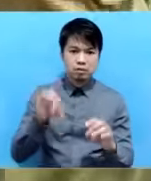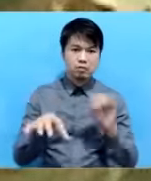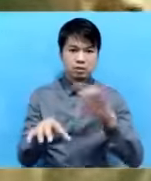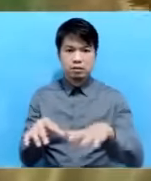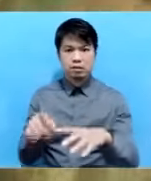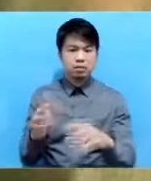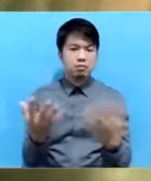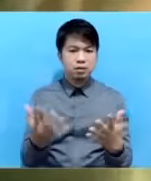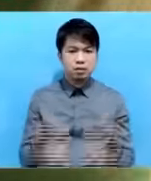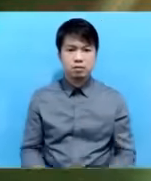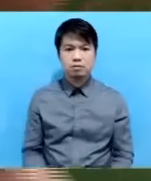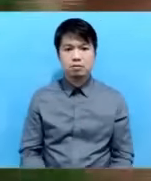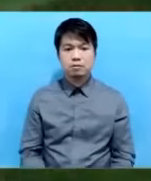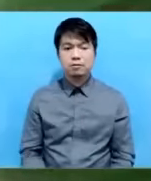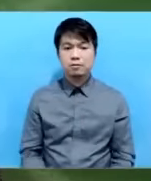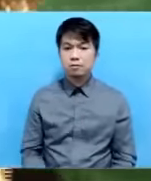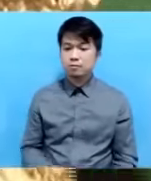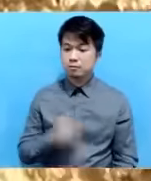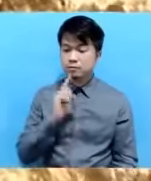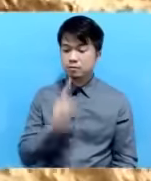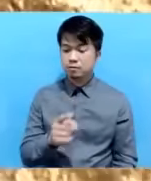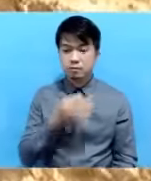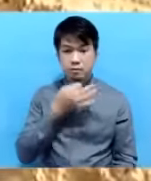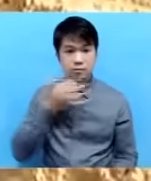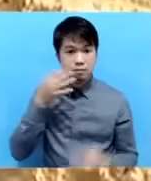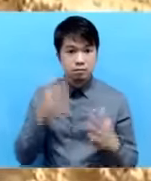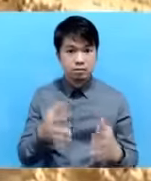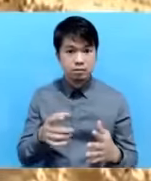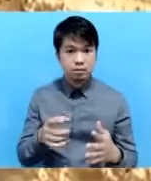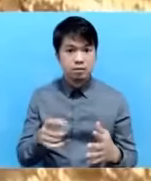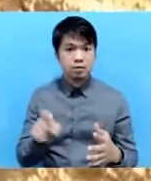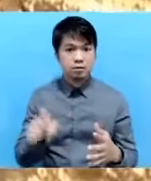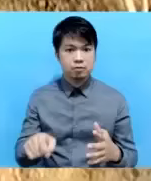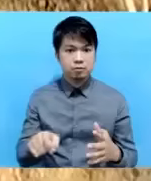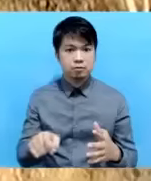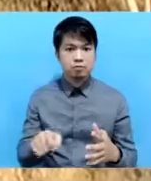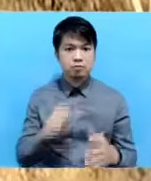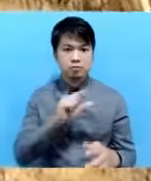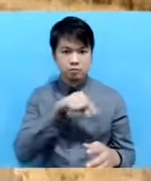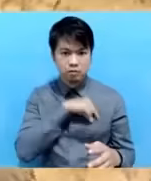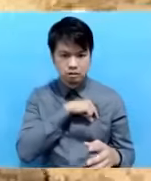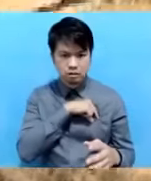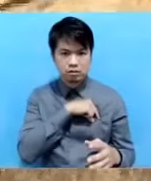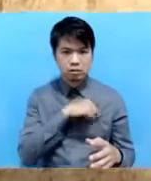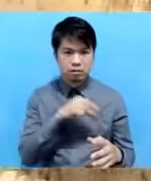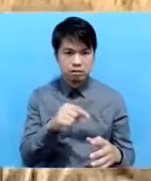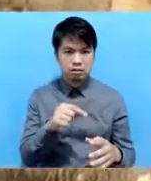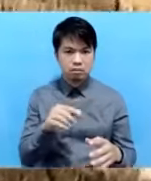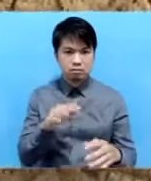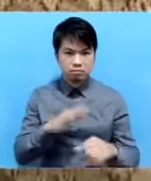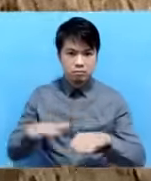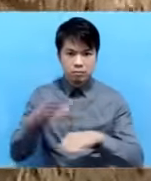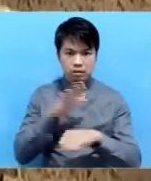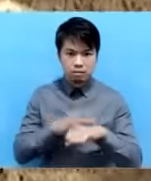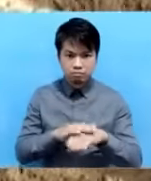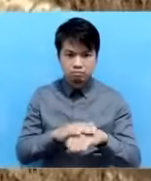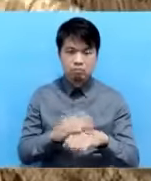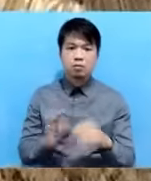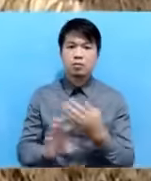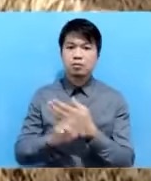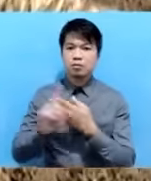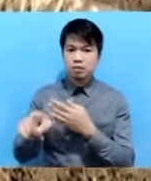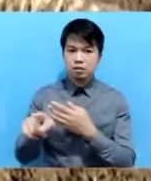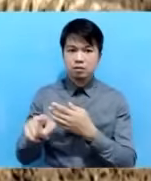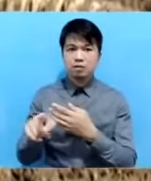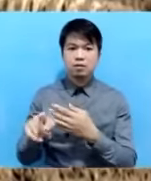ang mga magsasaka na hindi nila isinasaalang-alang ang kalidad ng lupa sa paghahanap ng ginto. Dahil ibinabalik din nila ito,